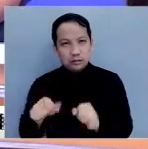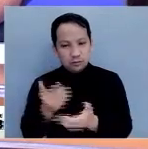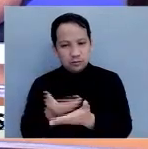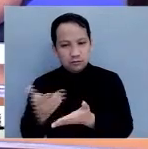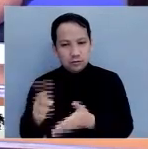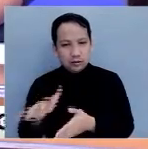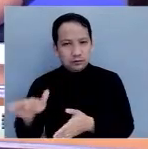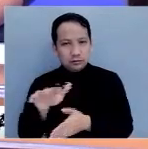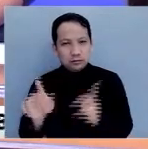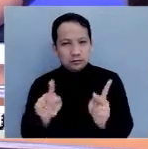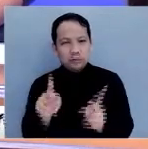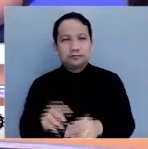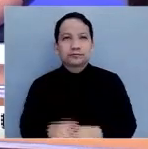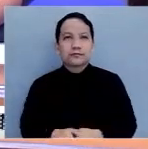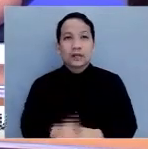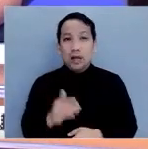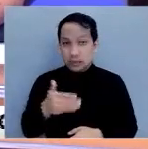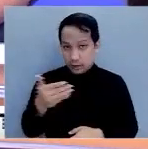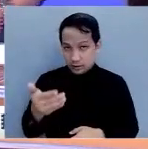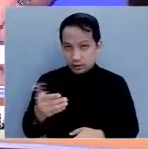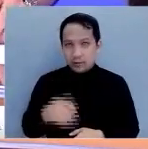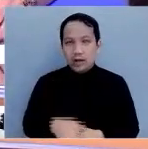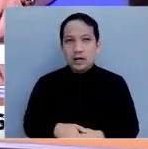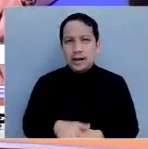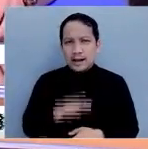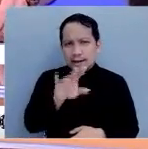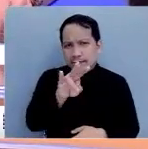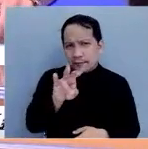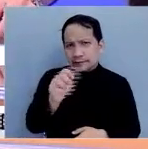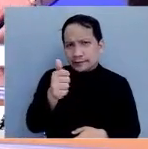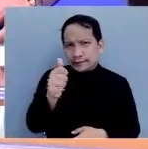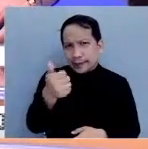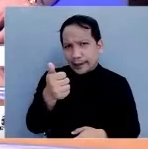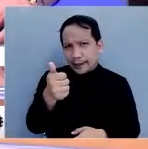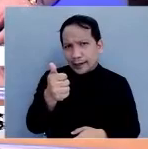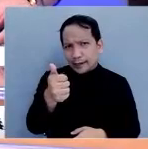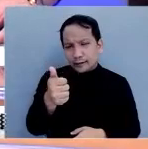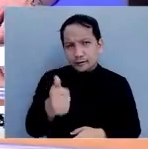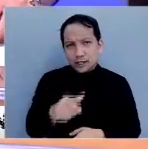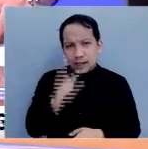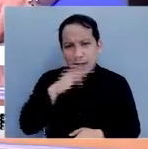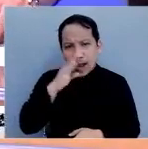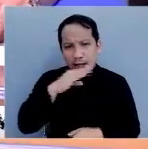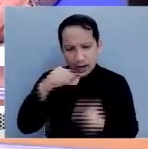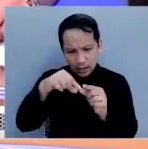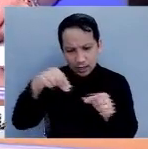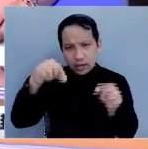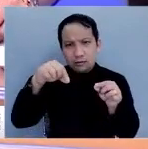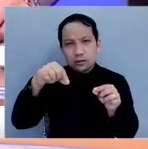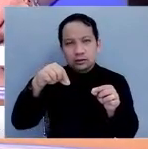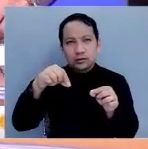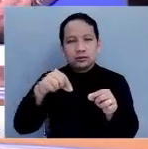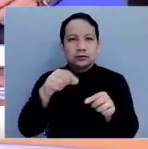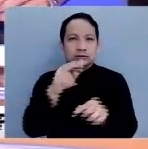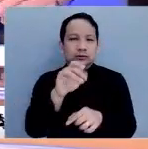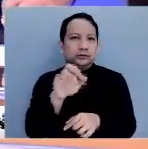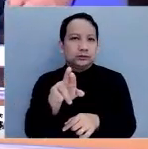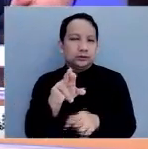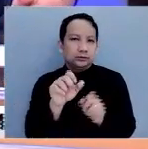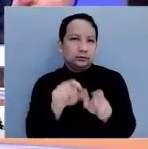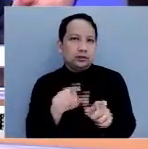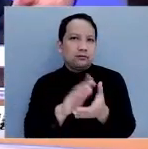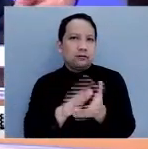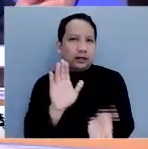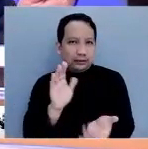Pumapalo na sa nakakaiyak na 710 pesos ang kada kilo ng siling labuyo sa Metro Manila. Maging ibang gulay, may